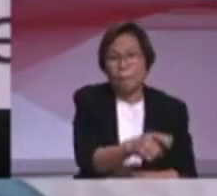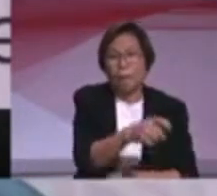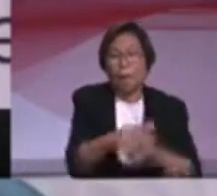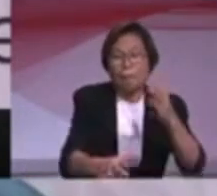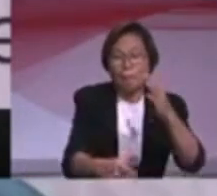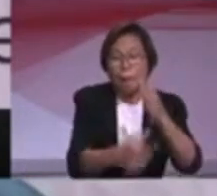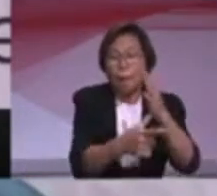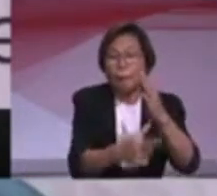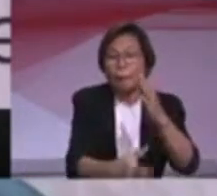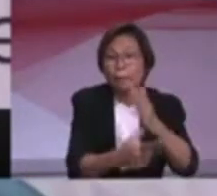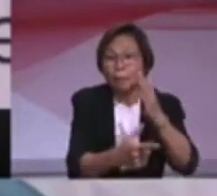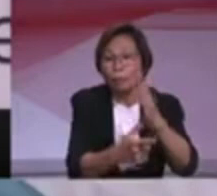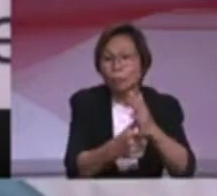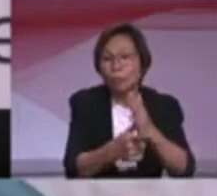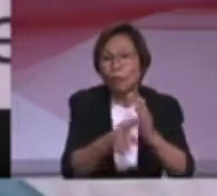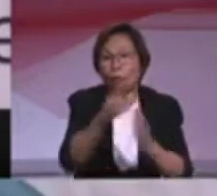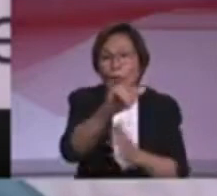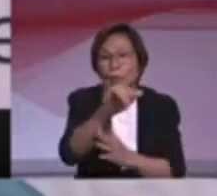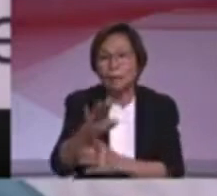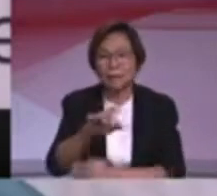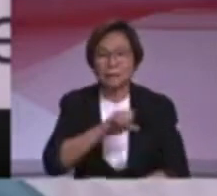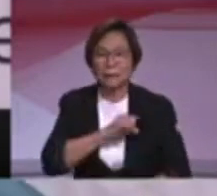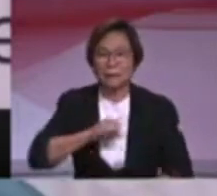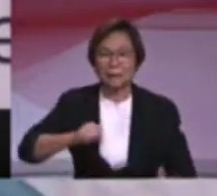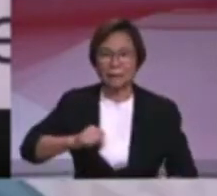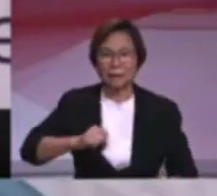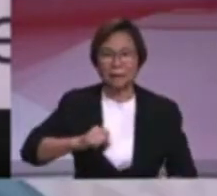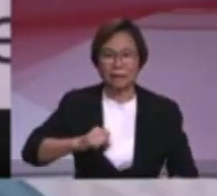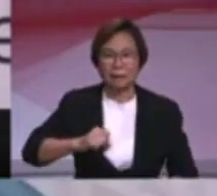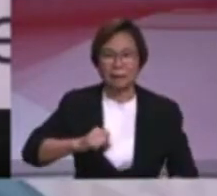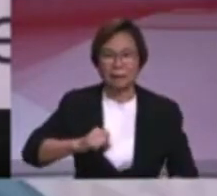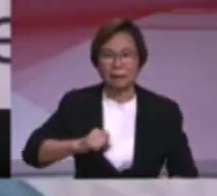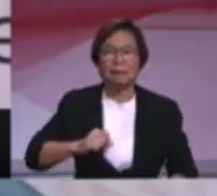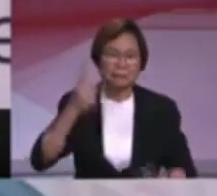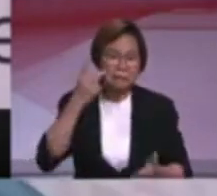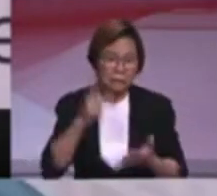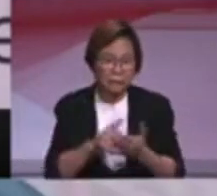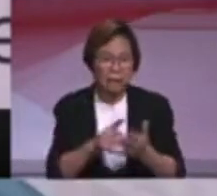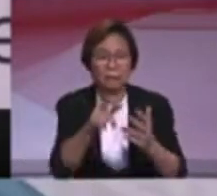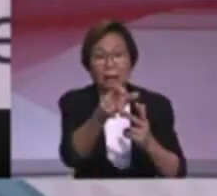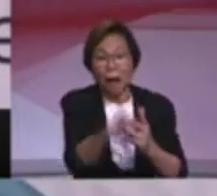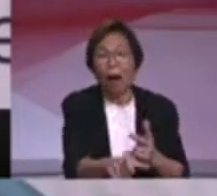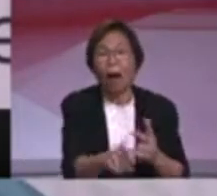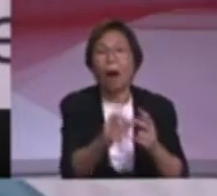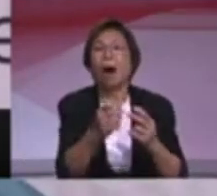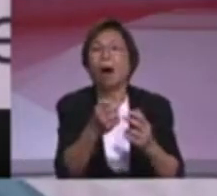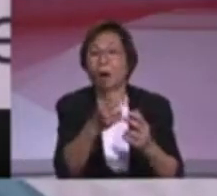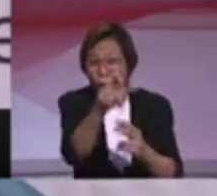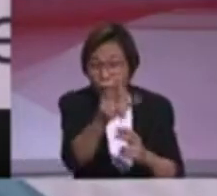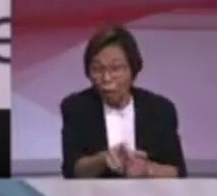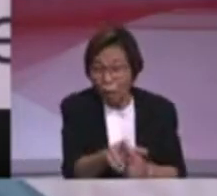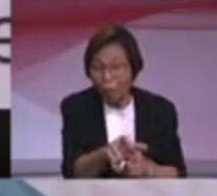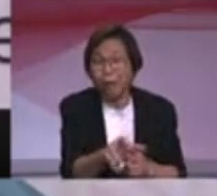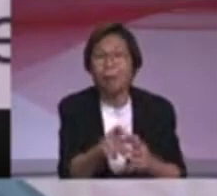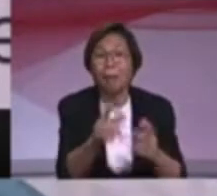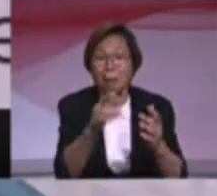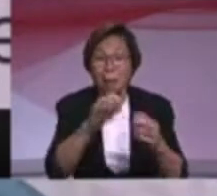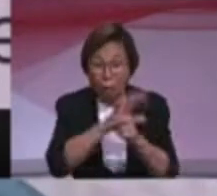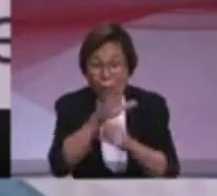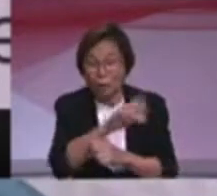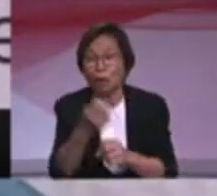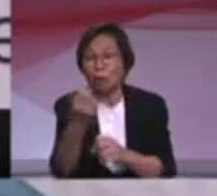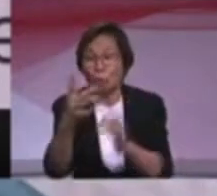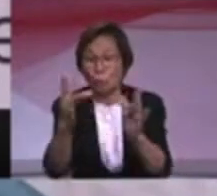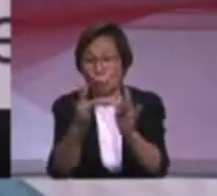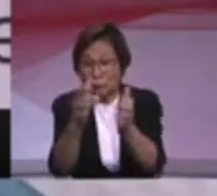pegawai pembantu kepada Yang Berhormat Senator telah dikesan positif, dan 12 kontak rapat telah pun diasingkan